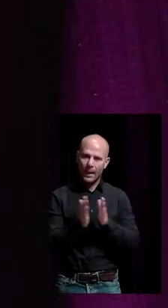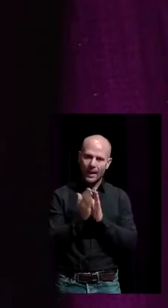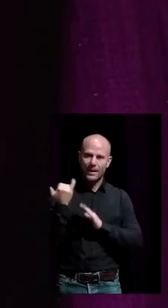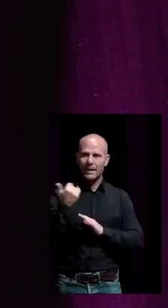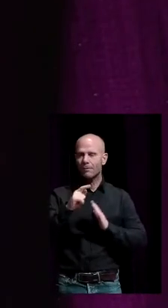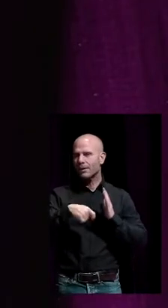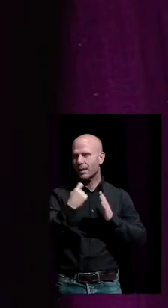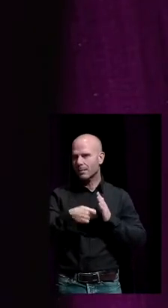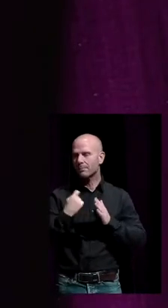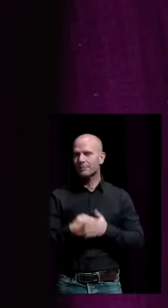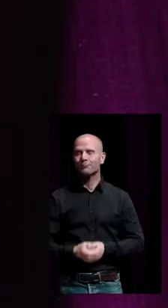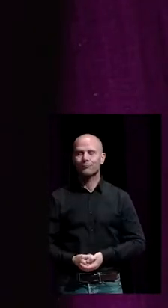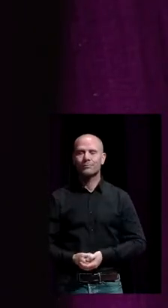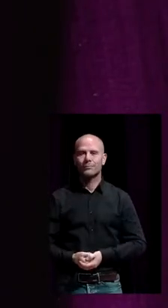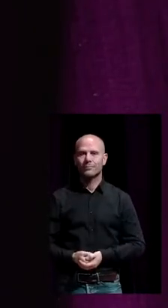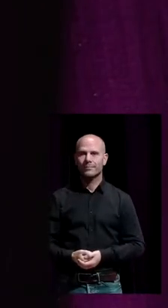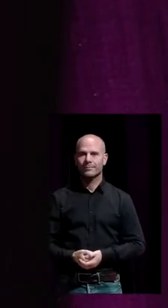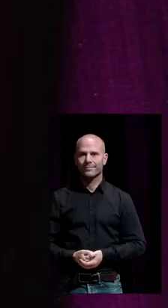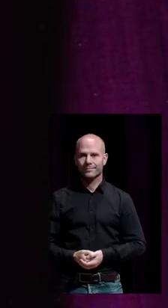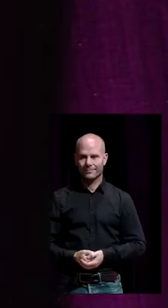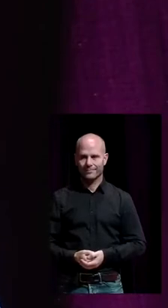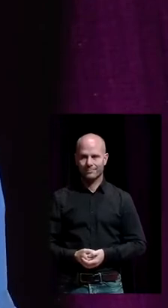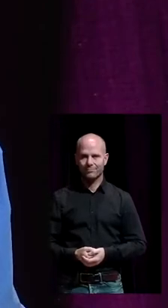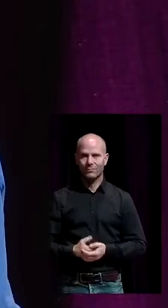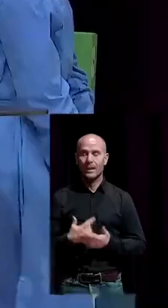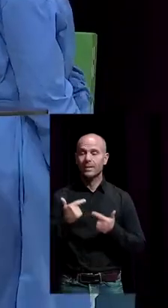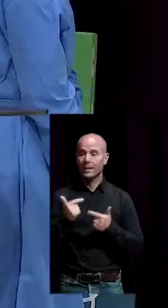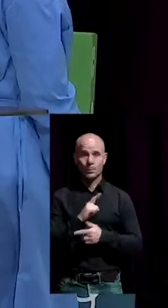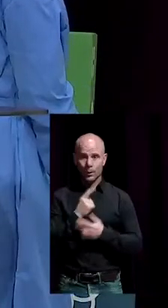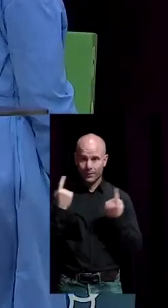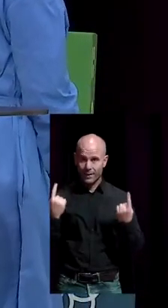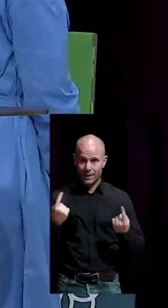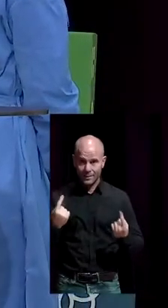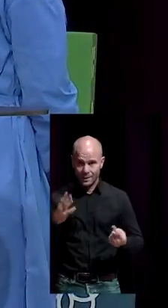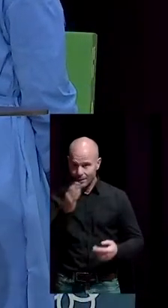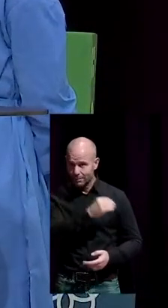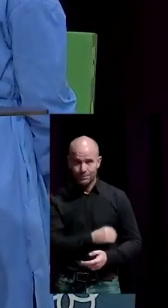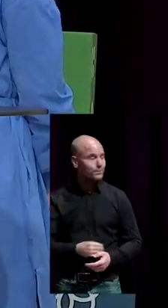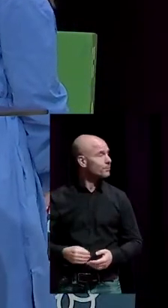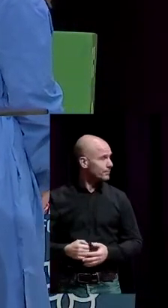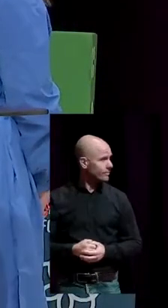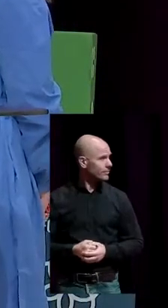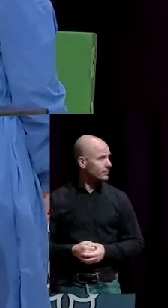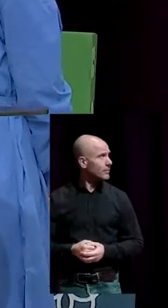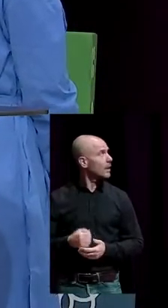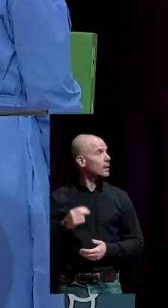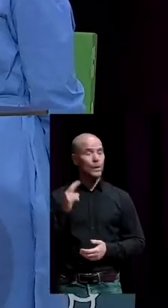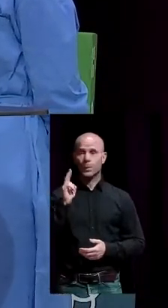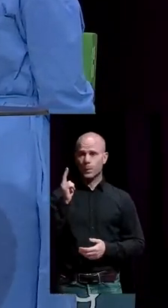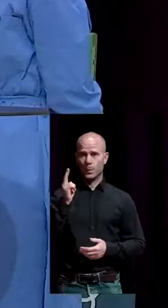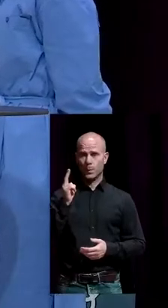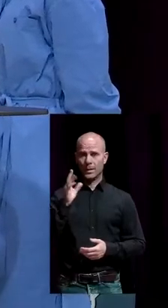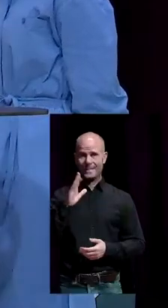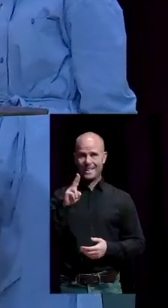med att ta fram den här filmen. Tack, fantastiskt. Nu så är det dags,